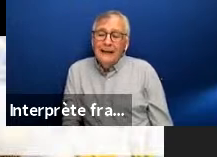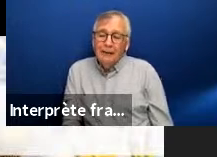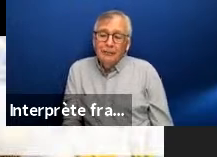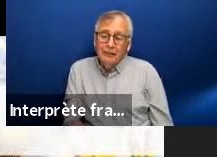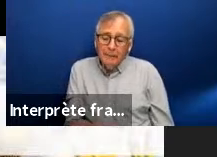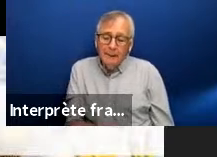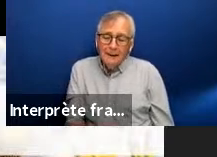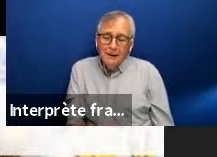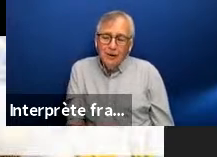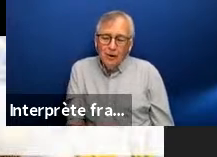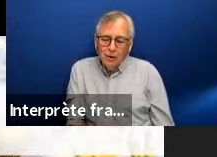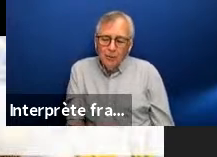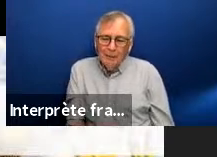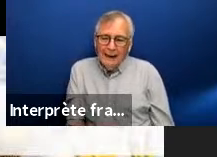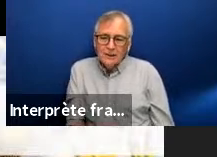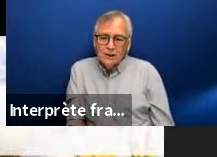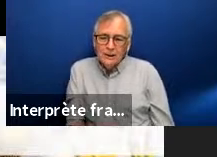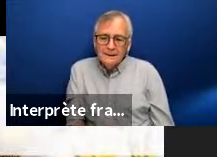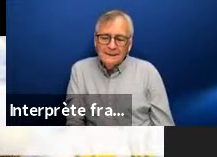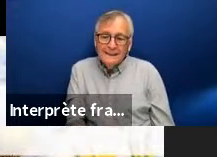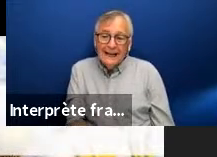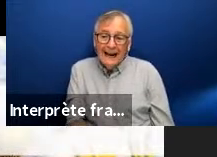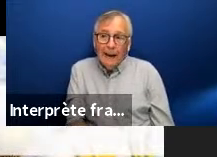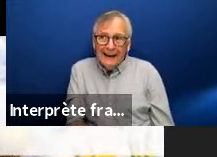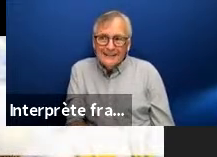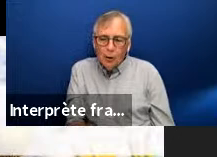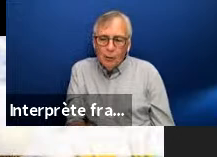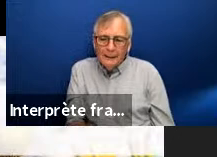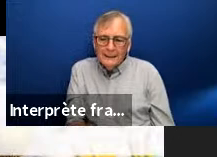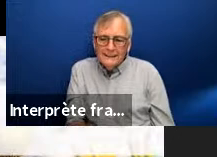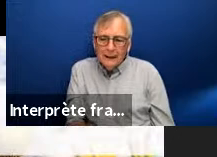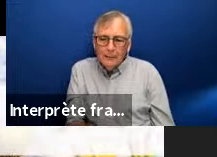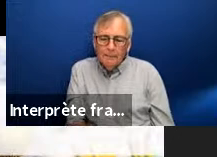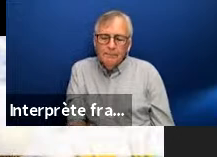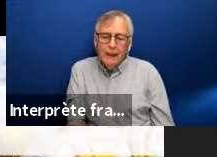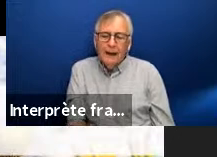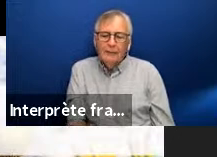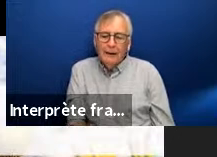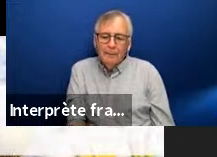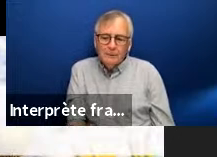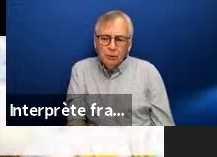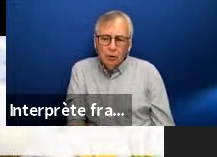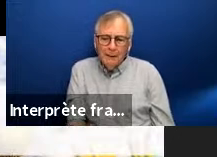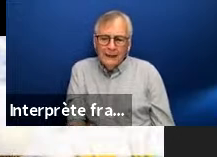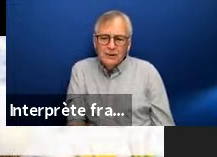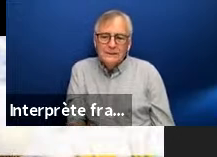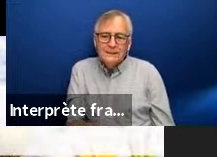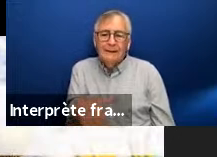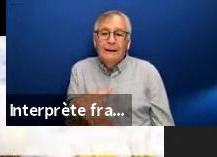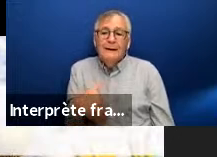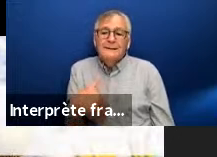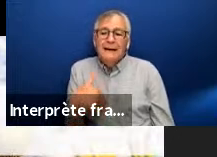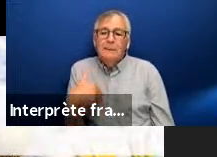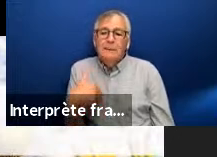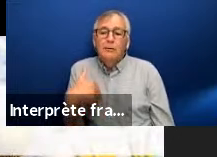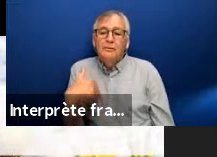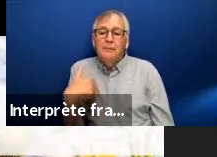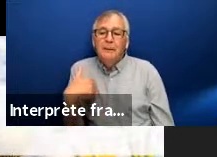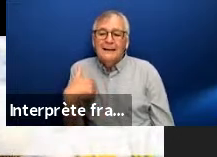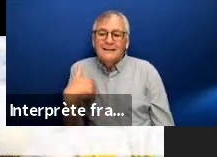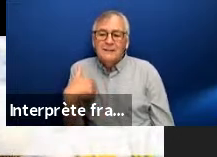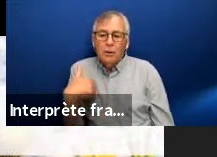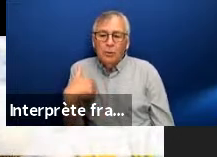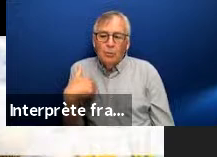parfois aussi en frappant le plancher, si c'est dans la maison par exemple, en frappant sur le plancher, ça émet